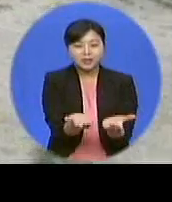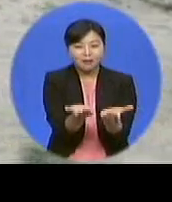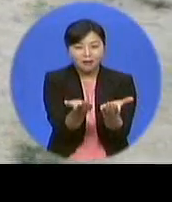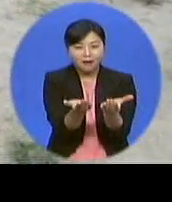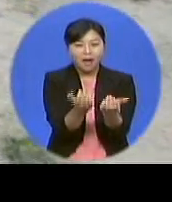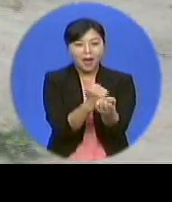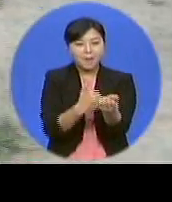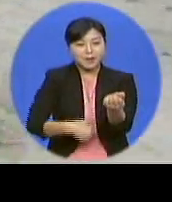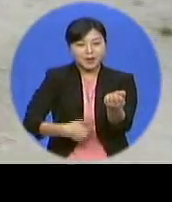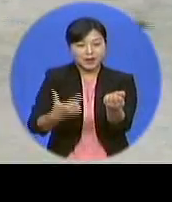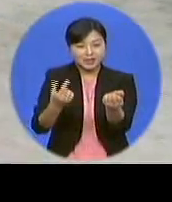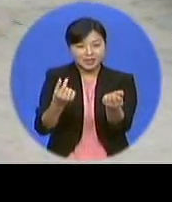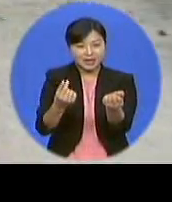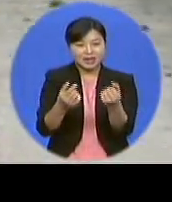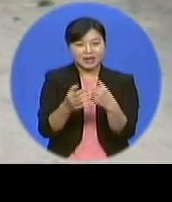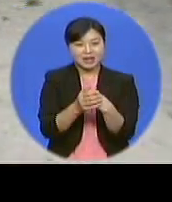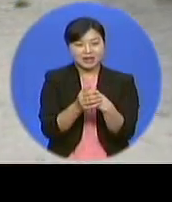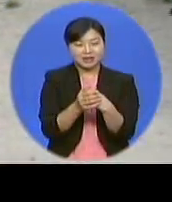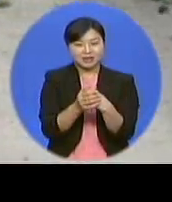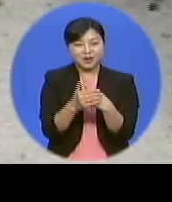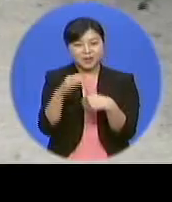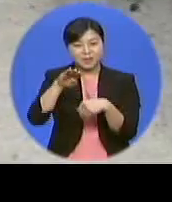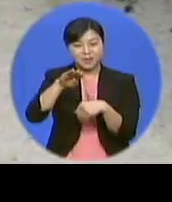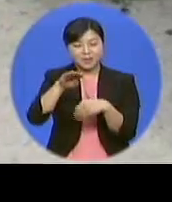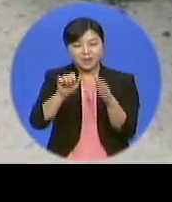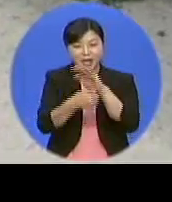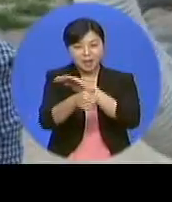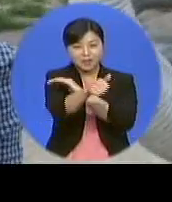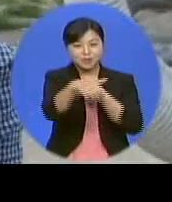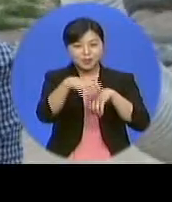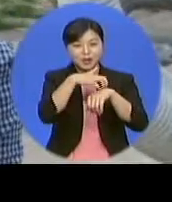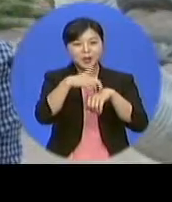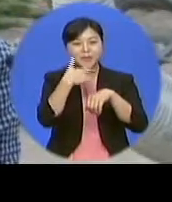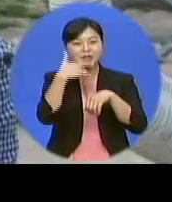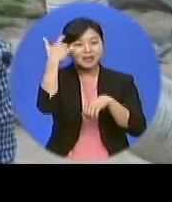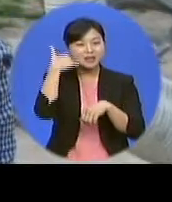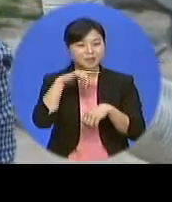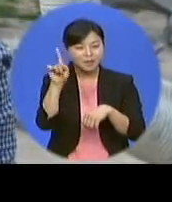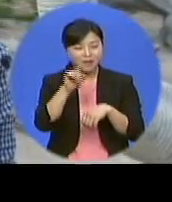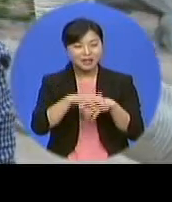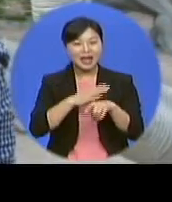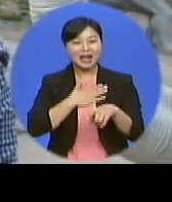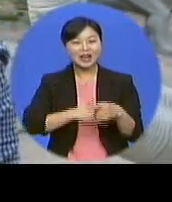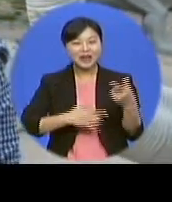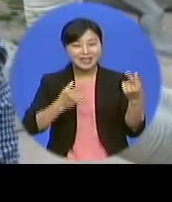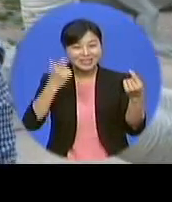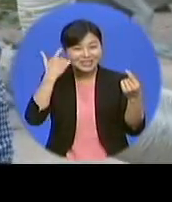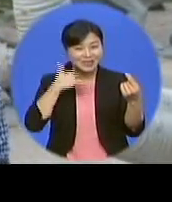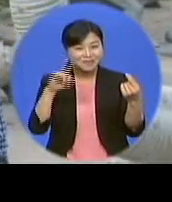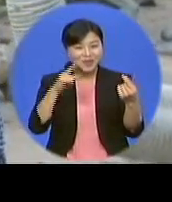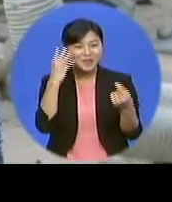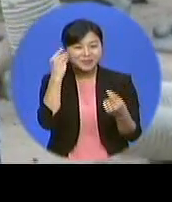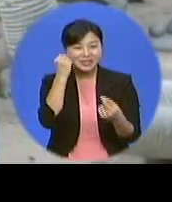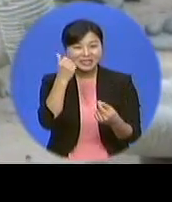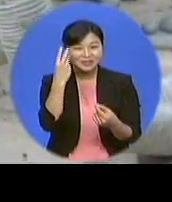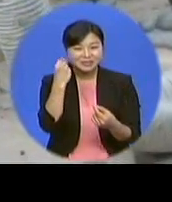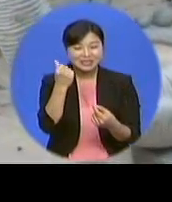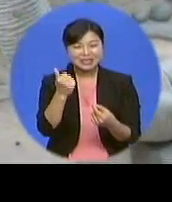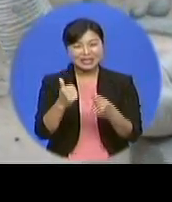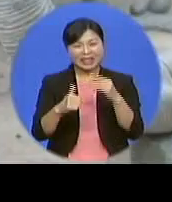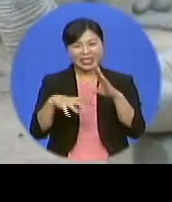받쳐주셔야 돼요. 뱀이 불편하지 않게. 예, 느낌이요. 아, 맞습니다. 여러분이 그 알 것 같은 그 느낌. 약간 미끌미끌하고